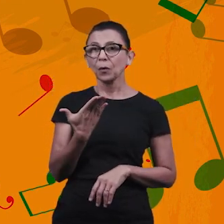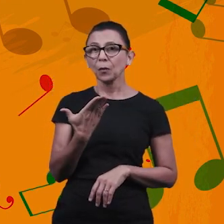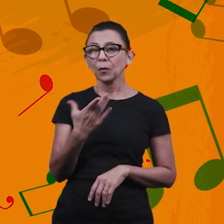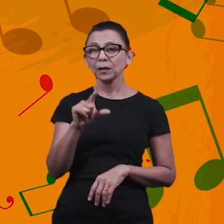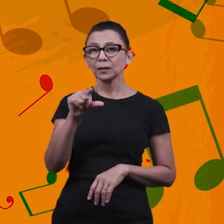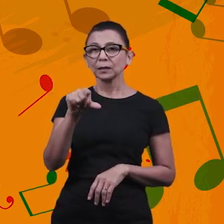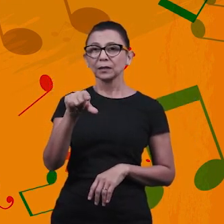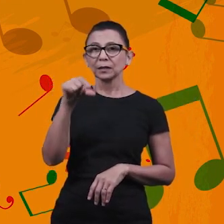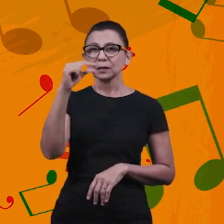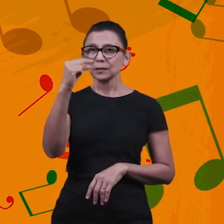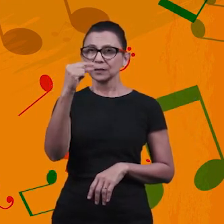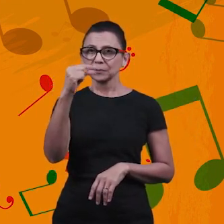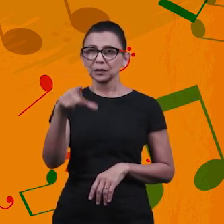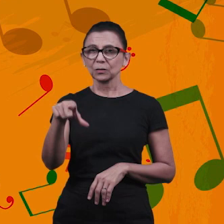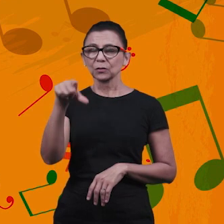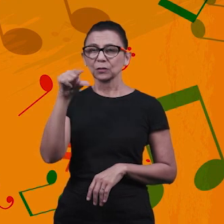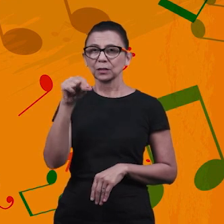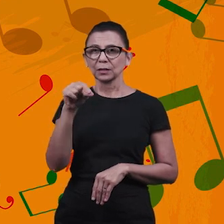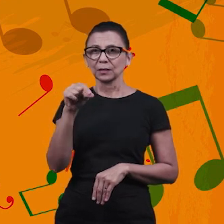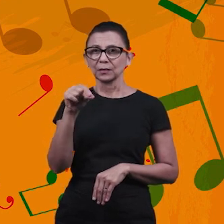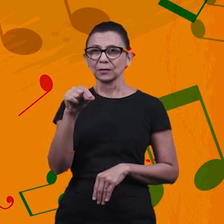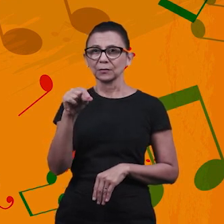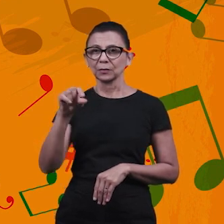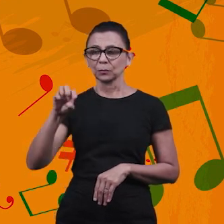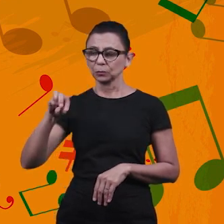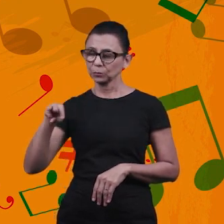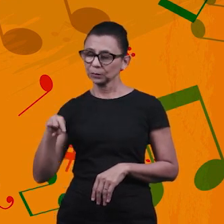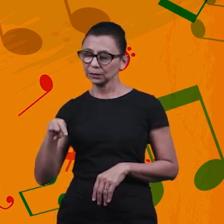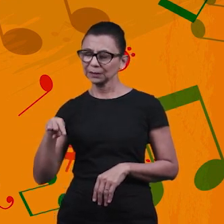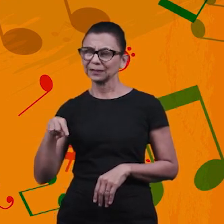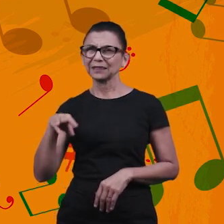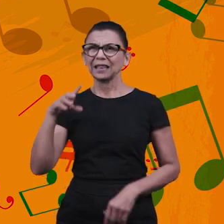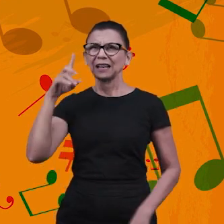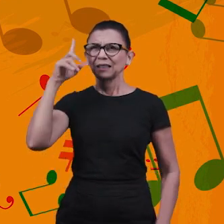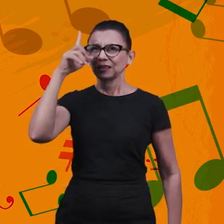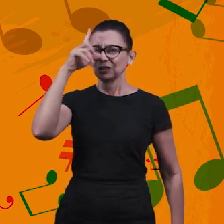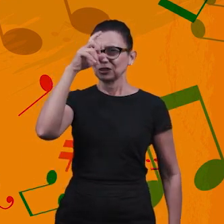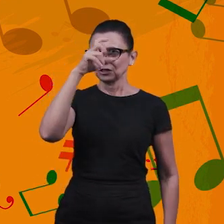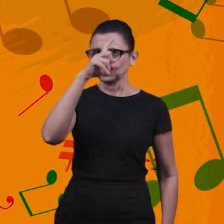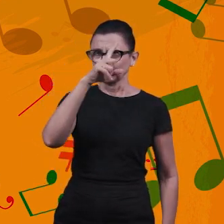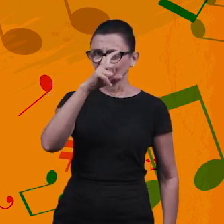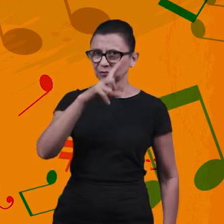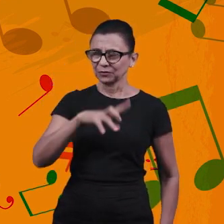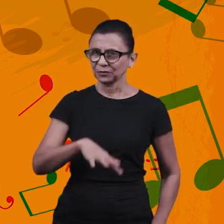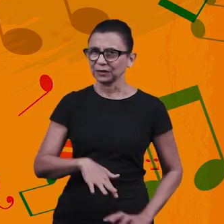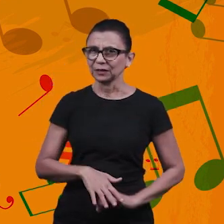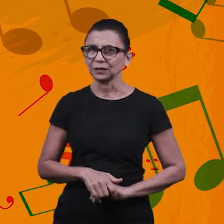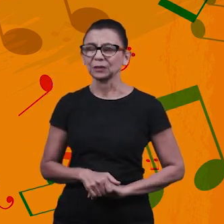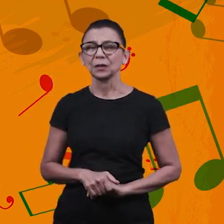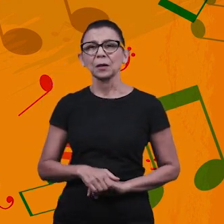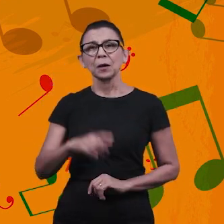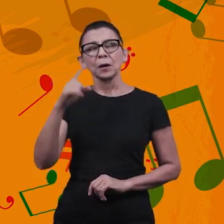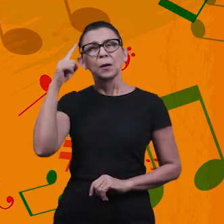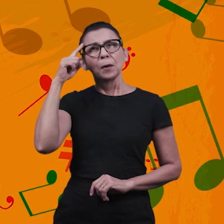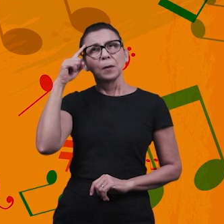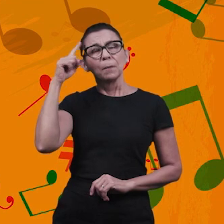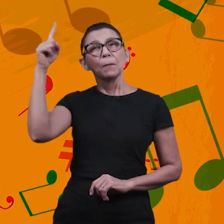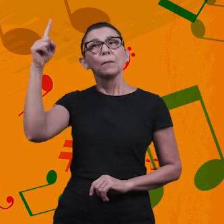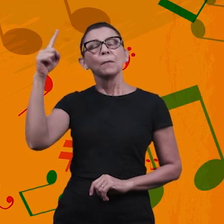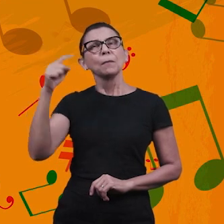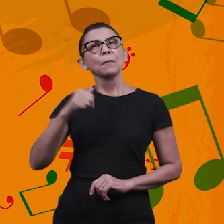et le blé, et j'ai trouvé un peu difficile. Mais quand tu as parlé de l'étude